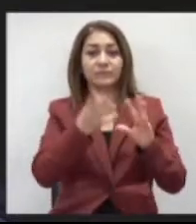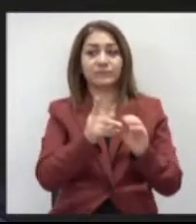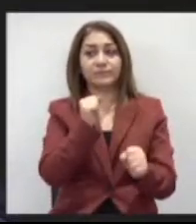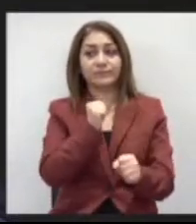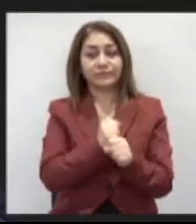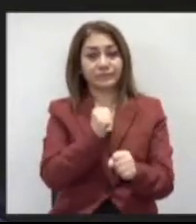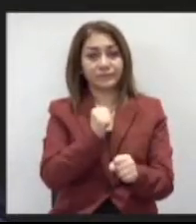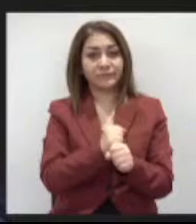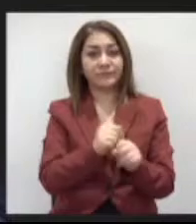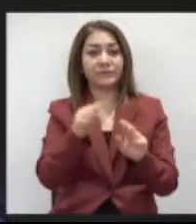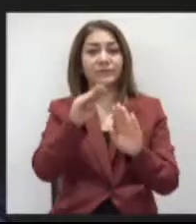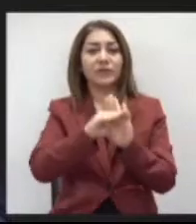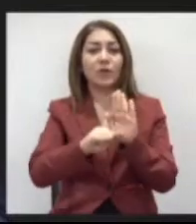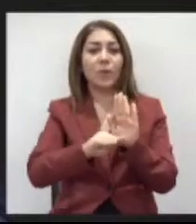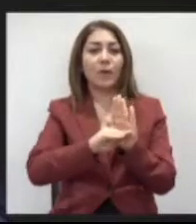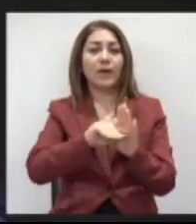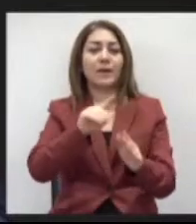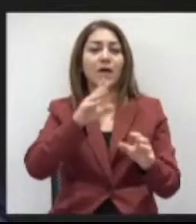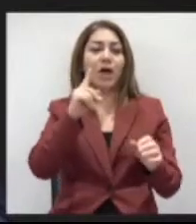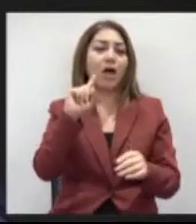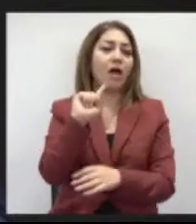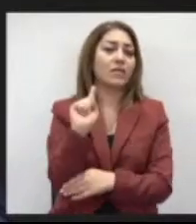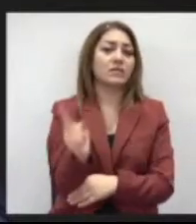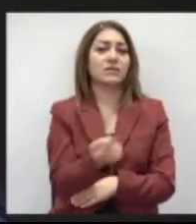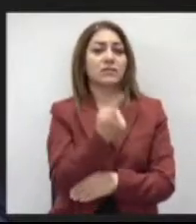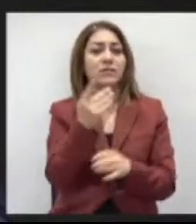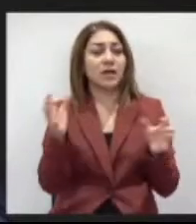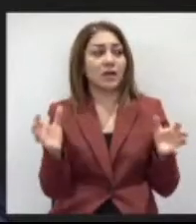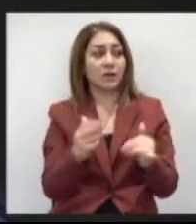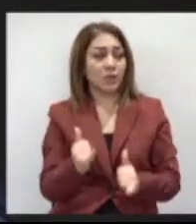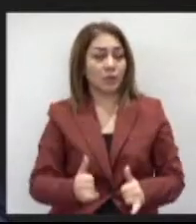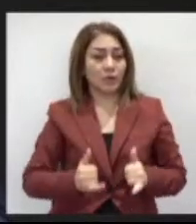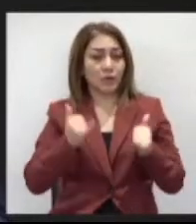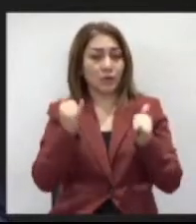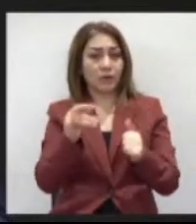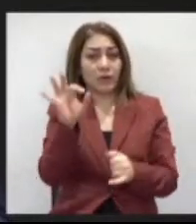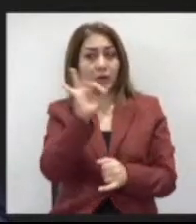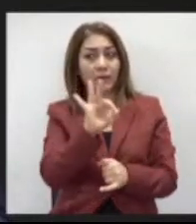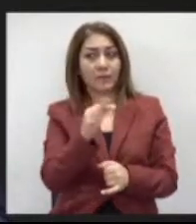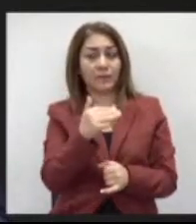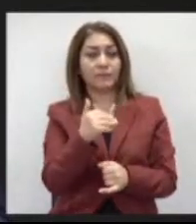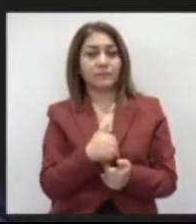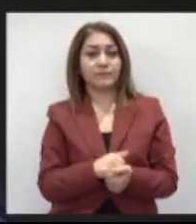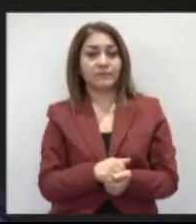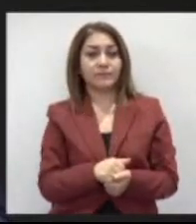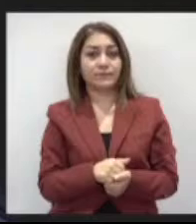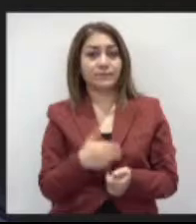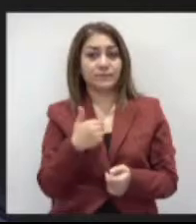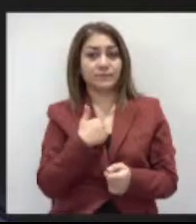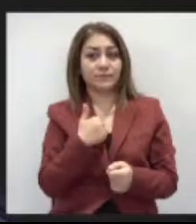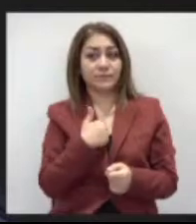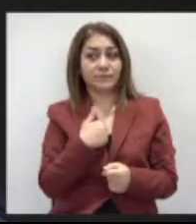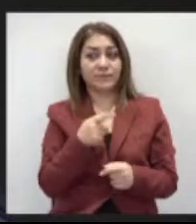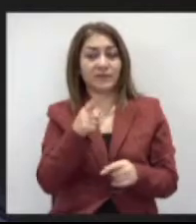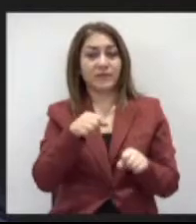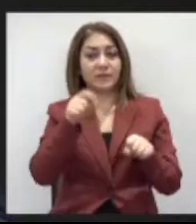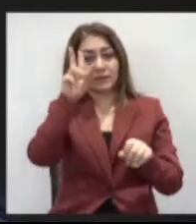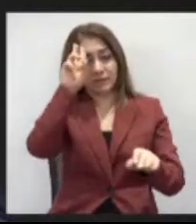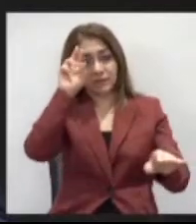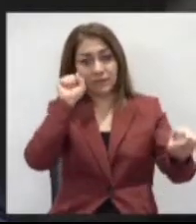իրավունքի գերակայությունը ապահովելու նպատակով, եւ ես կուզենայի, որ մենք առանձին եթե ոչ առանձին, ապա այս